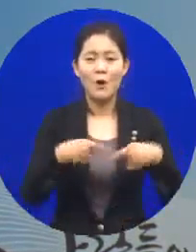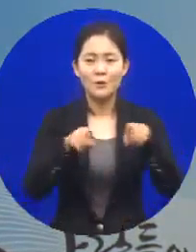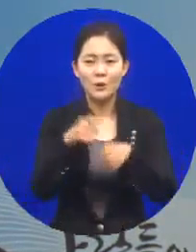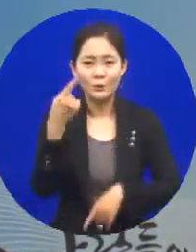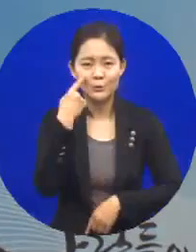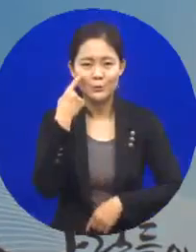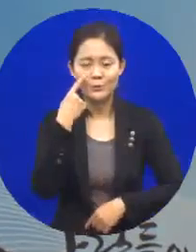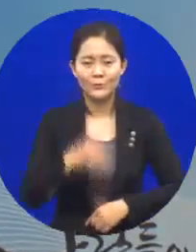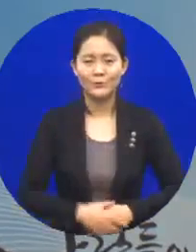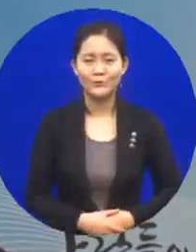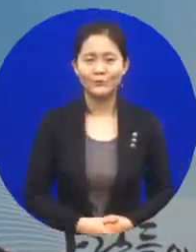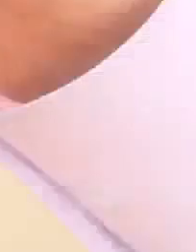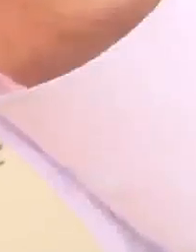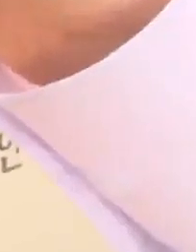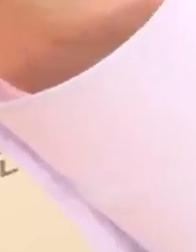주요 뉴스 함께 보시죠.